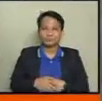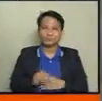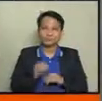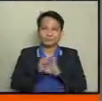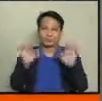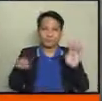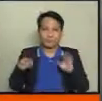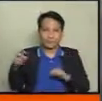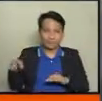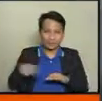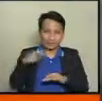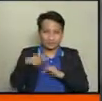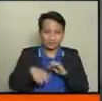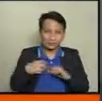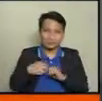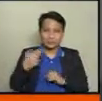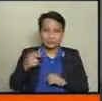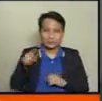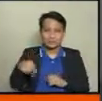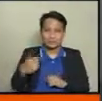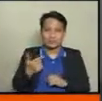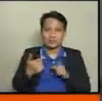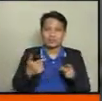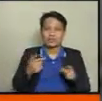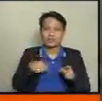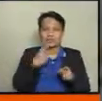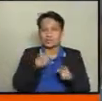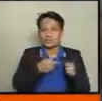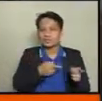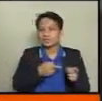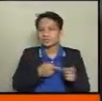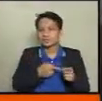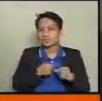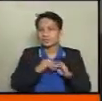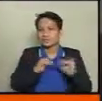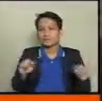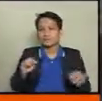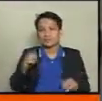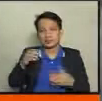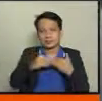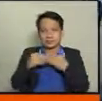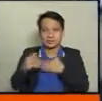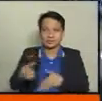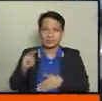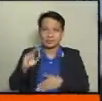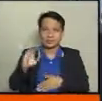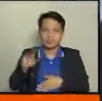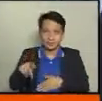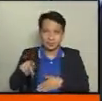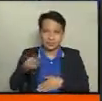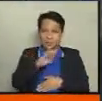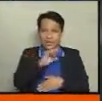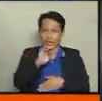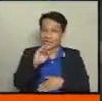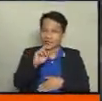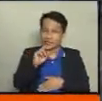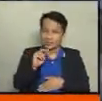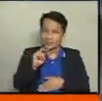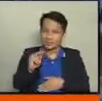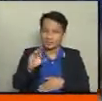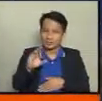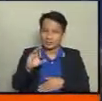sa mga umikot dito na HPG ay yung head ng HPG sa NCR na